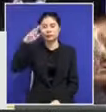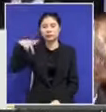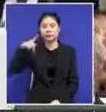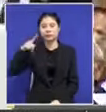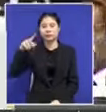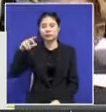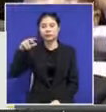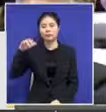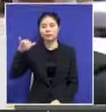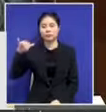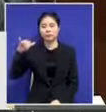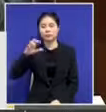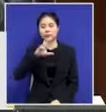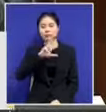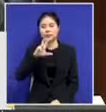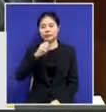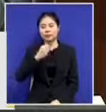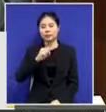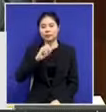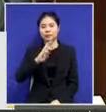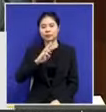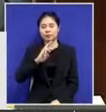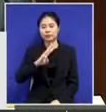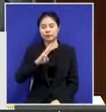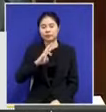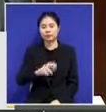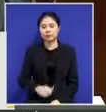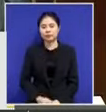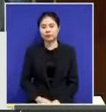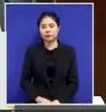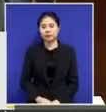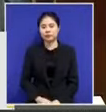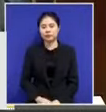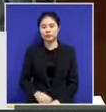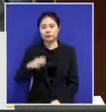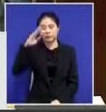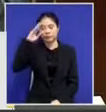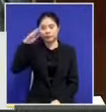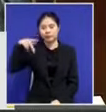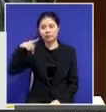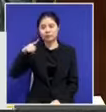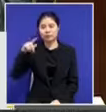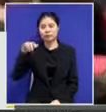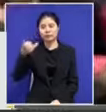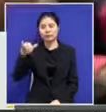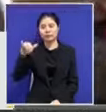ครับ 316นายประสิทธิ์มหามัต พลเอกประยุทธ์จันทร์โอชา